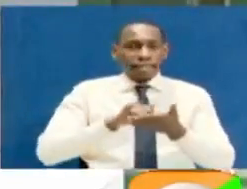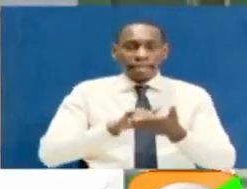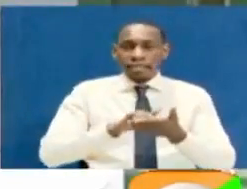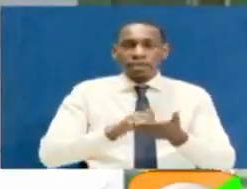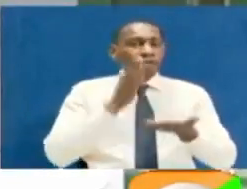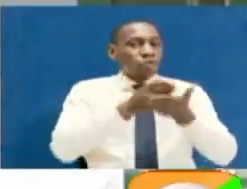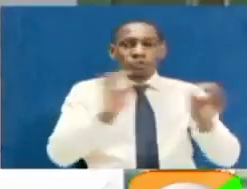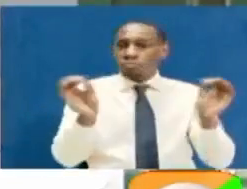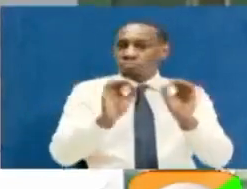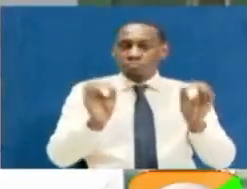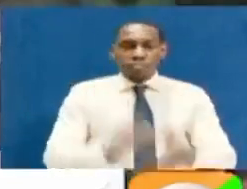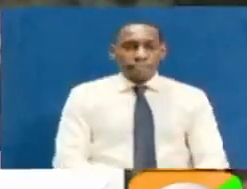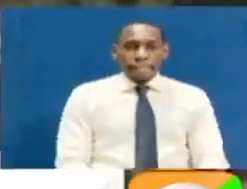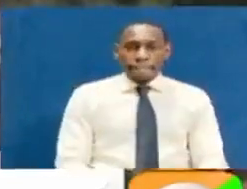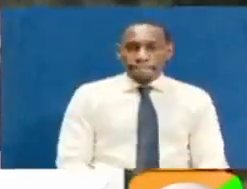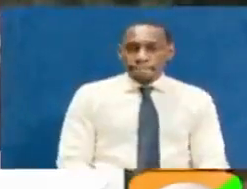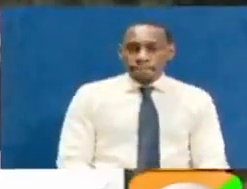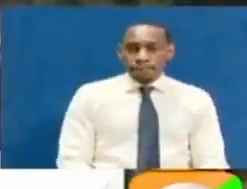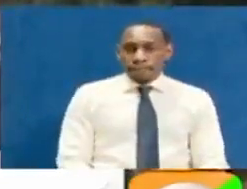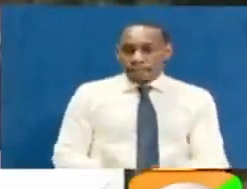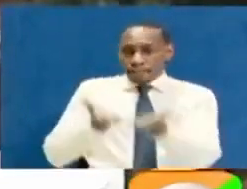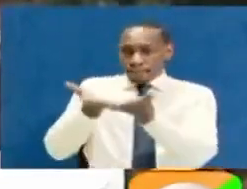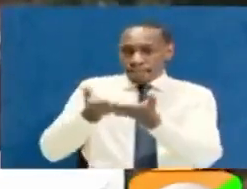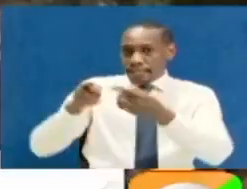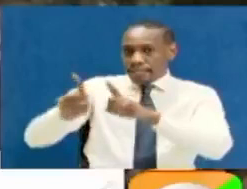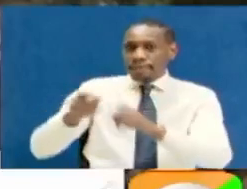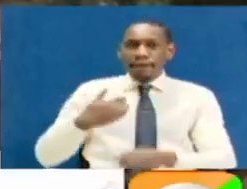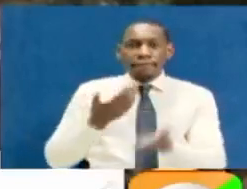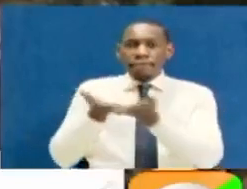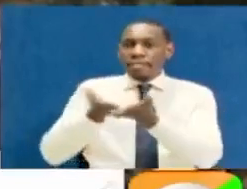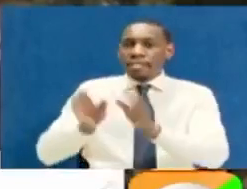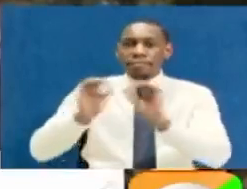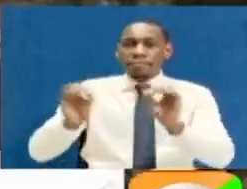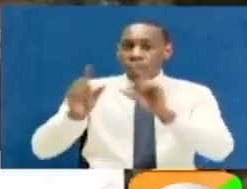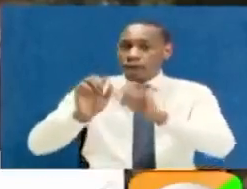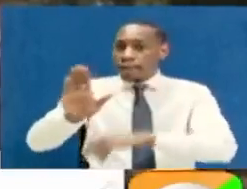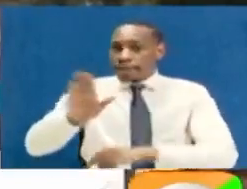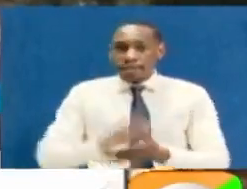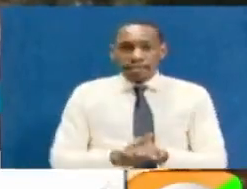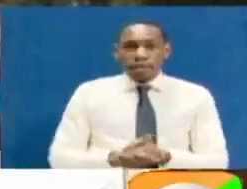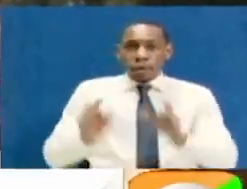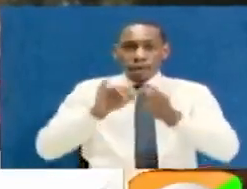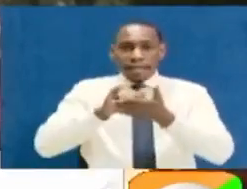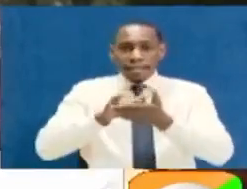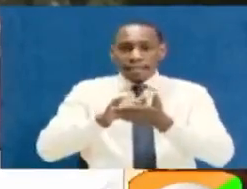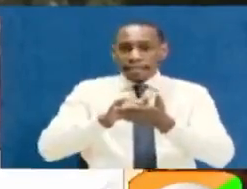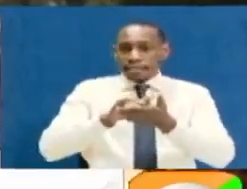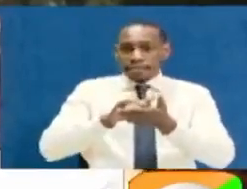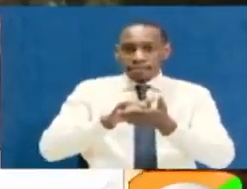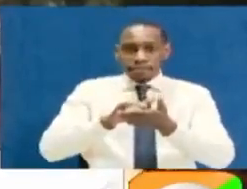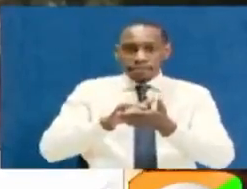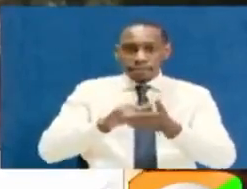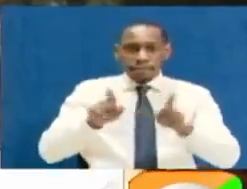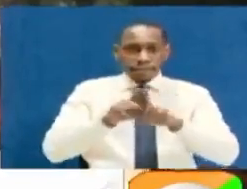kama hekaya za bunuasi. Utapua biashara kati yeye mwenyewe hana biashara, huyo anasema hivyo. Asema atakuagua tego wakati